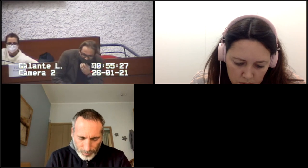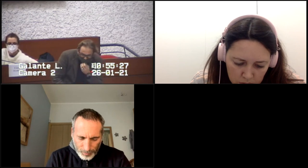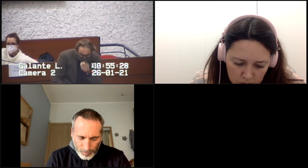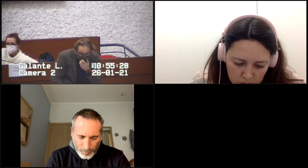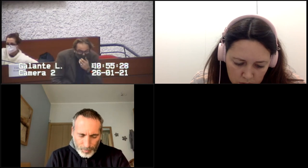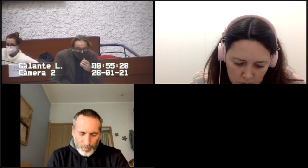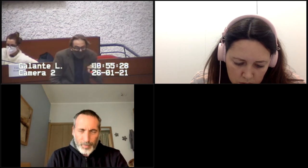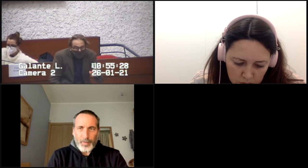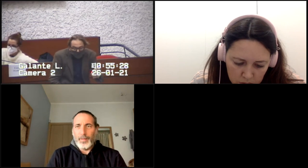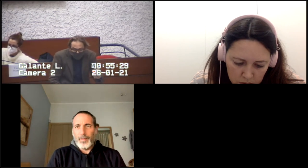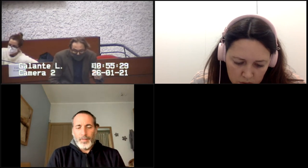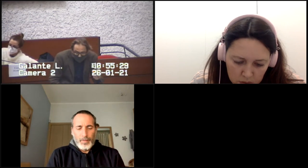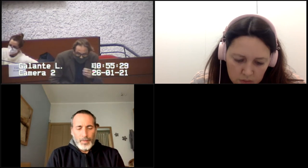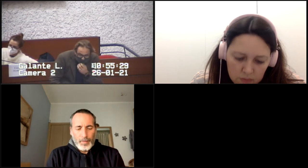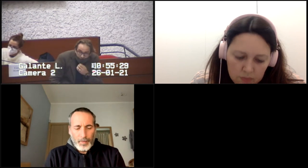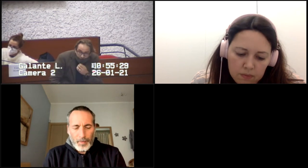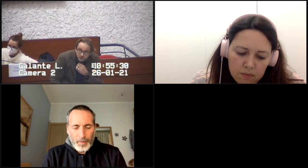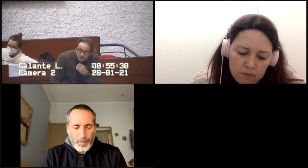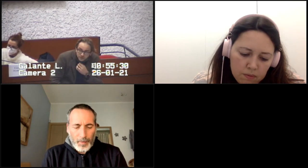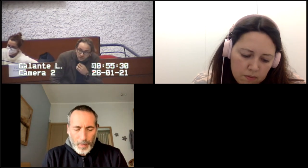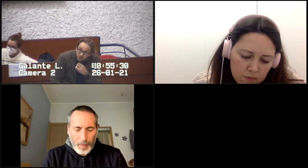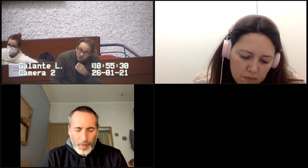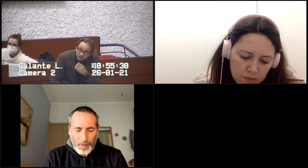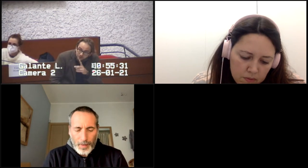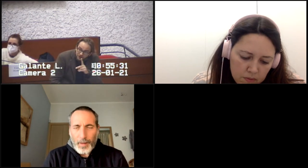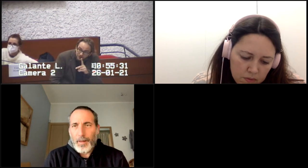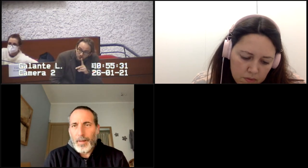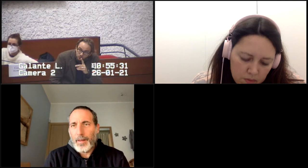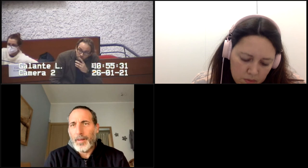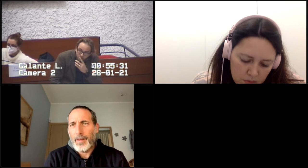essere favorevole, considerato...